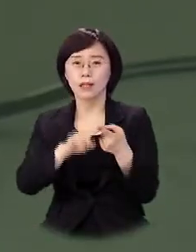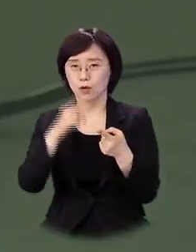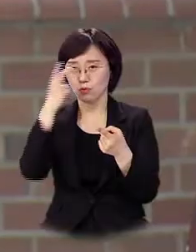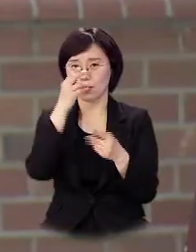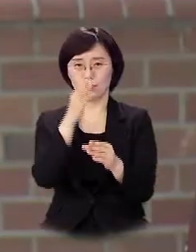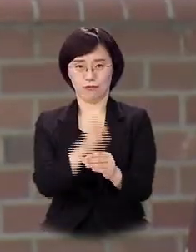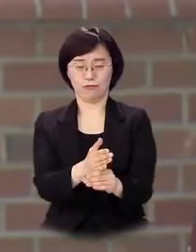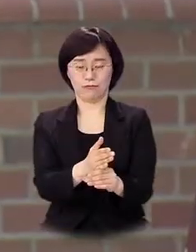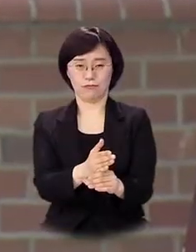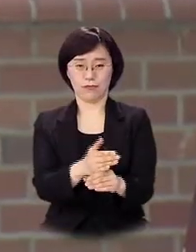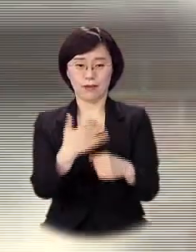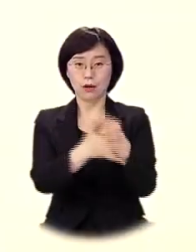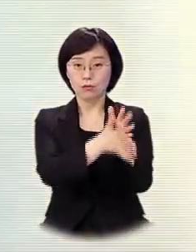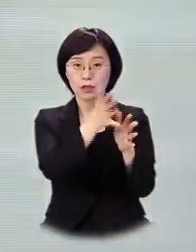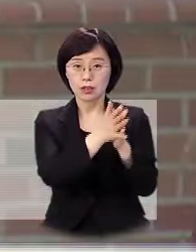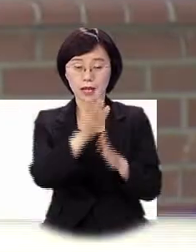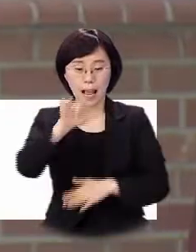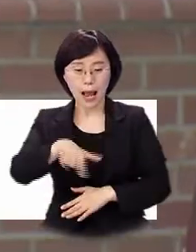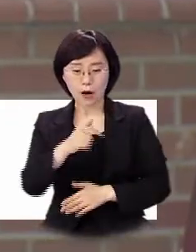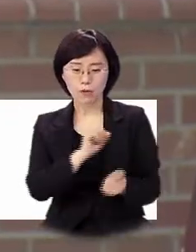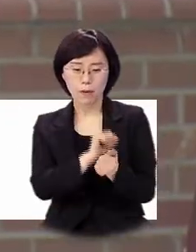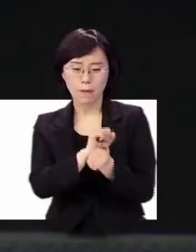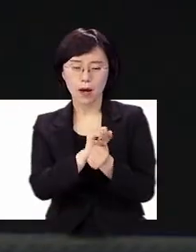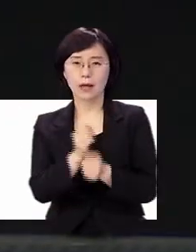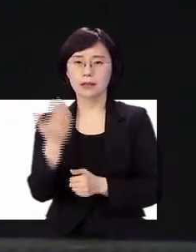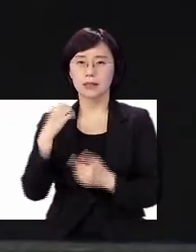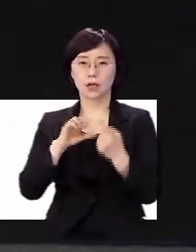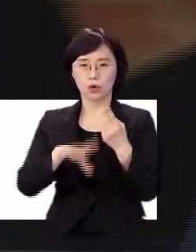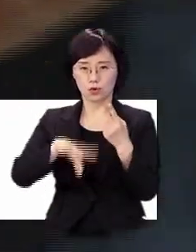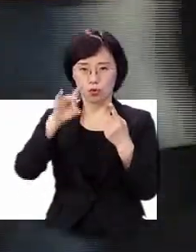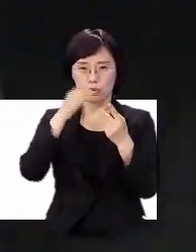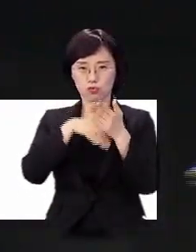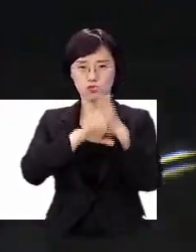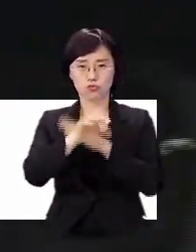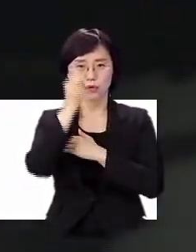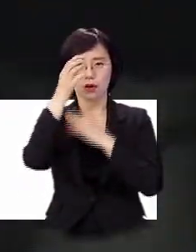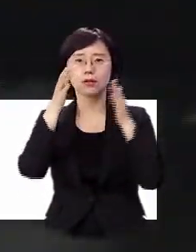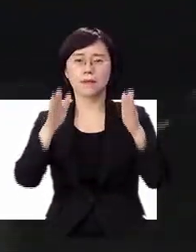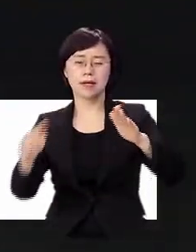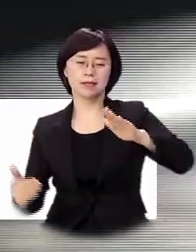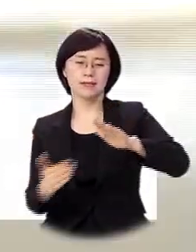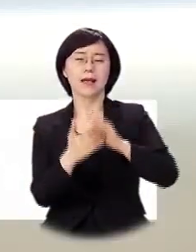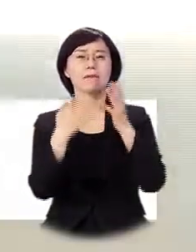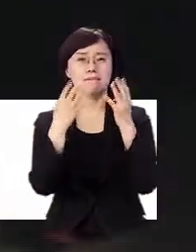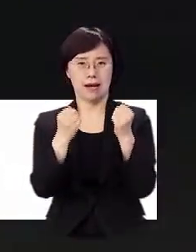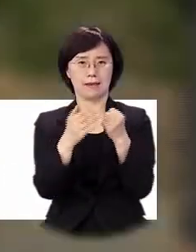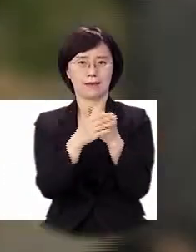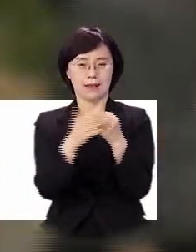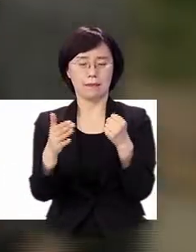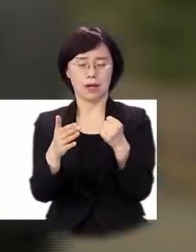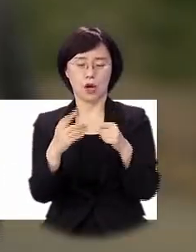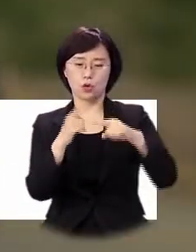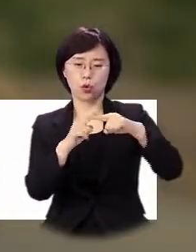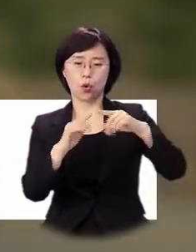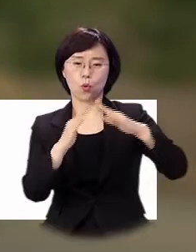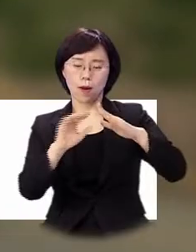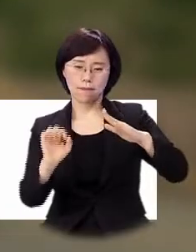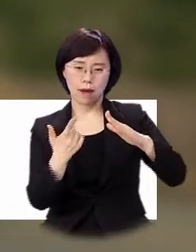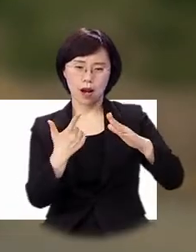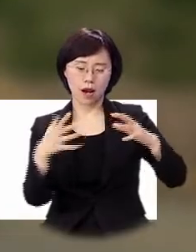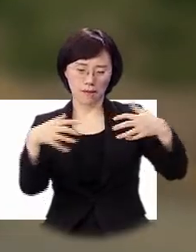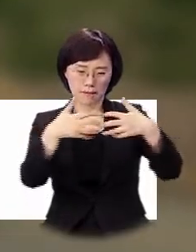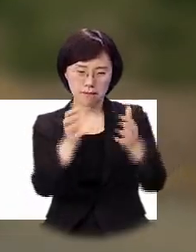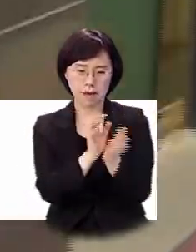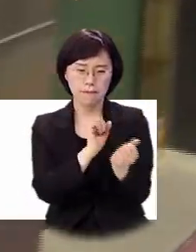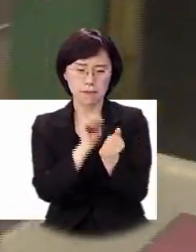있습니다. 대구시는 1일 확진자 수가 지난 1월 초 이후 석 달여 만에 최대치를 기록하며 교회발 집단 감염이